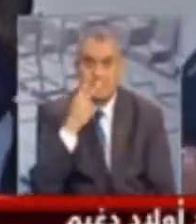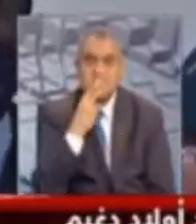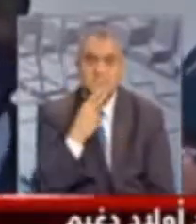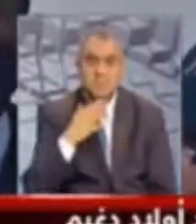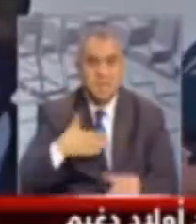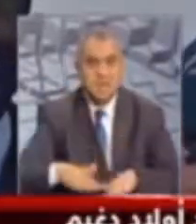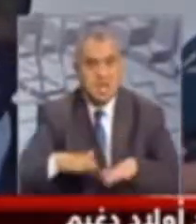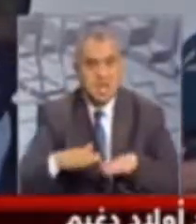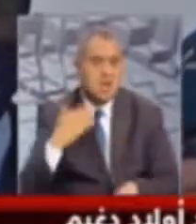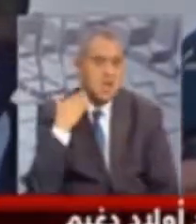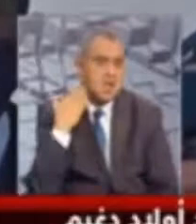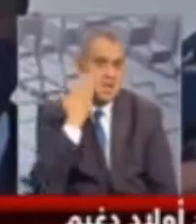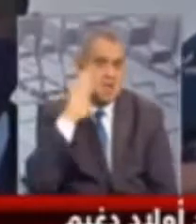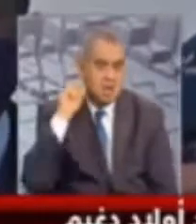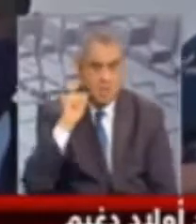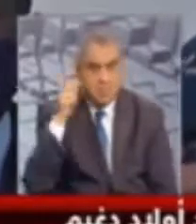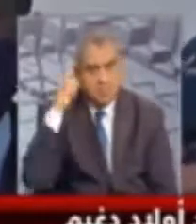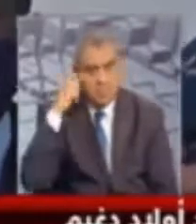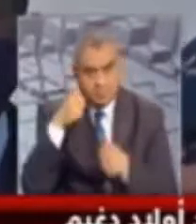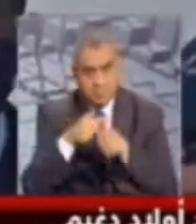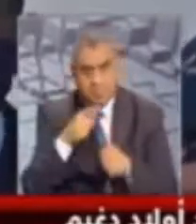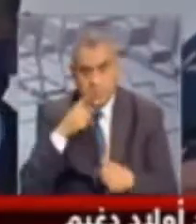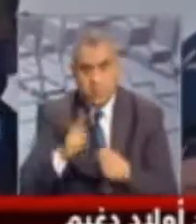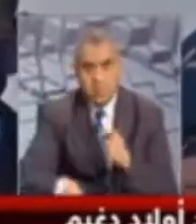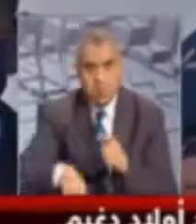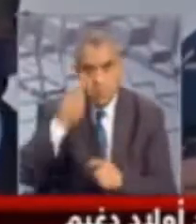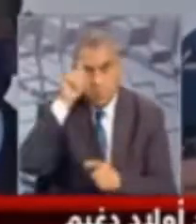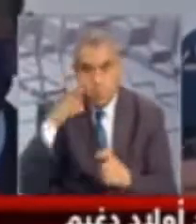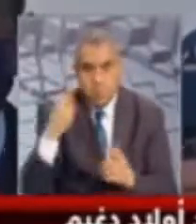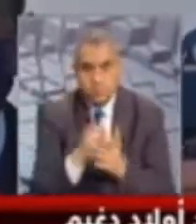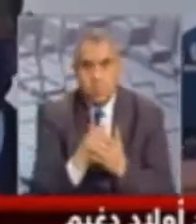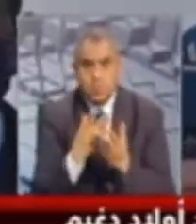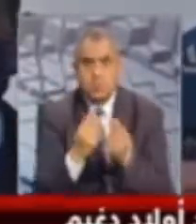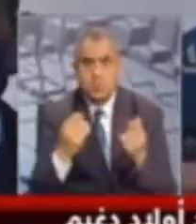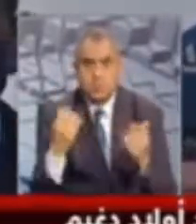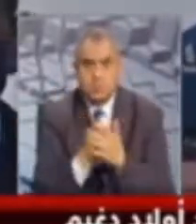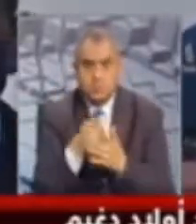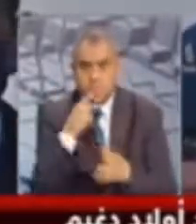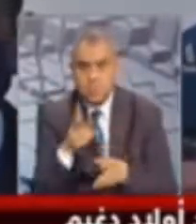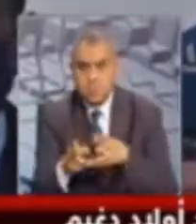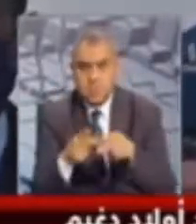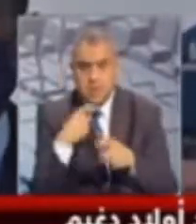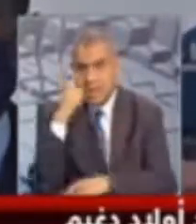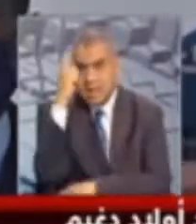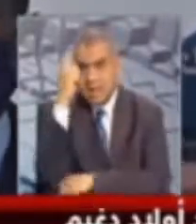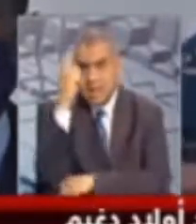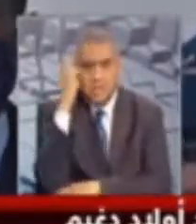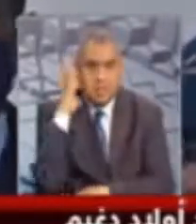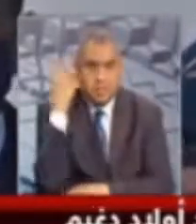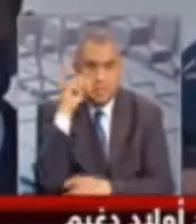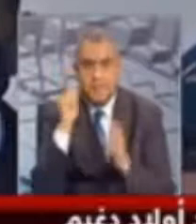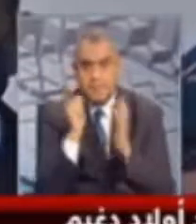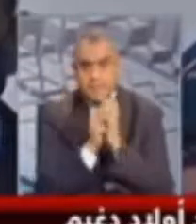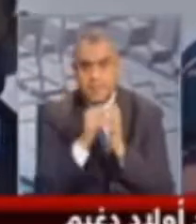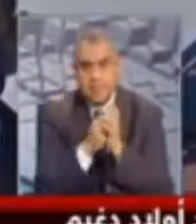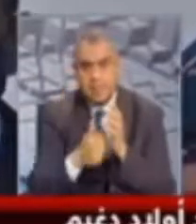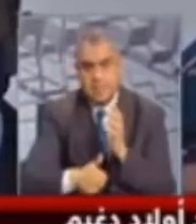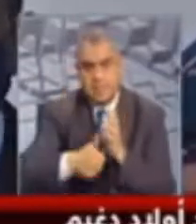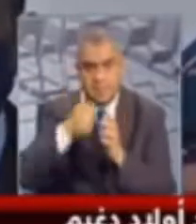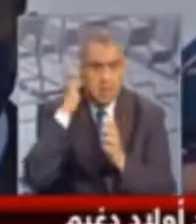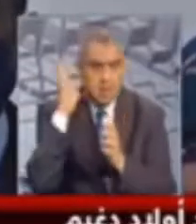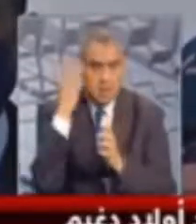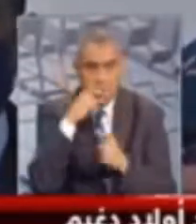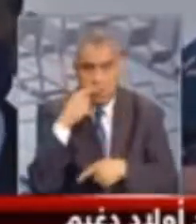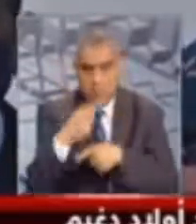والأخلاق والموروثات، فأفتكر أنه هذا اليوم لطالما جئنا وافتتحنا هذا المسجد وهو بيت من بيوت الله سبحانه